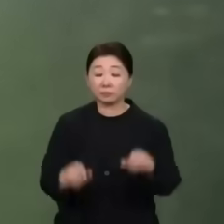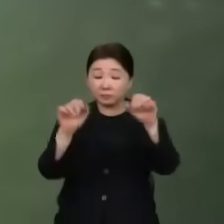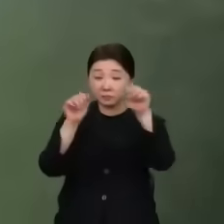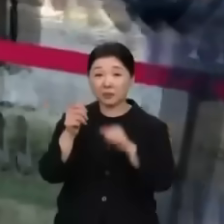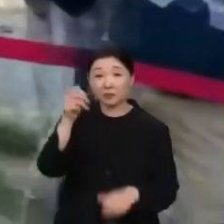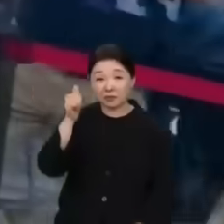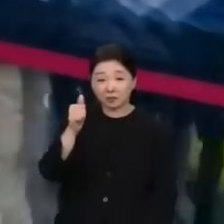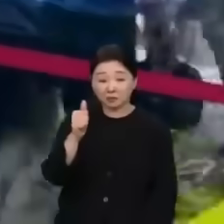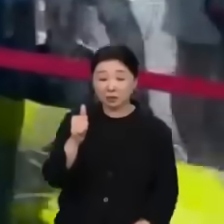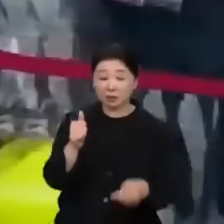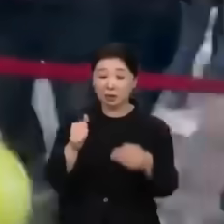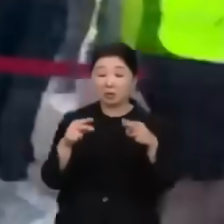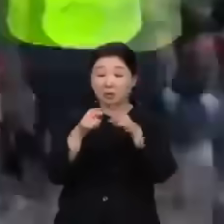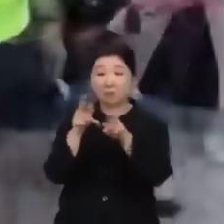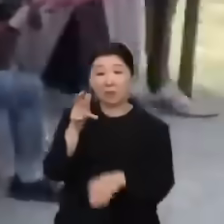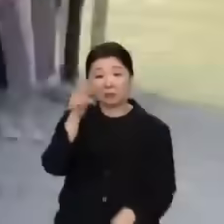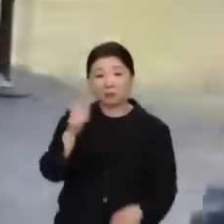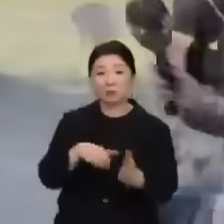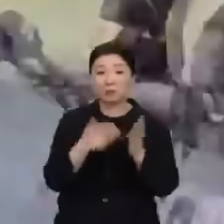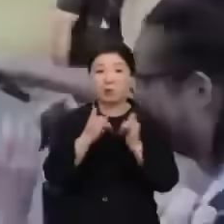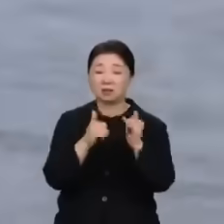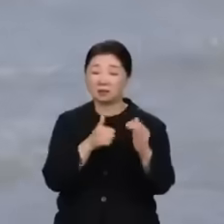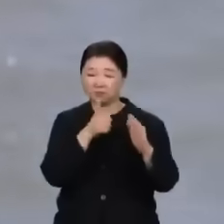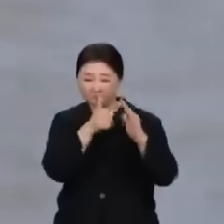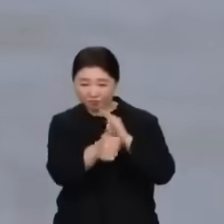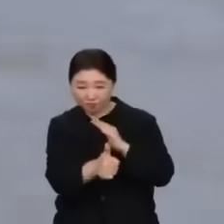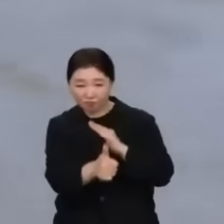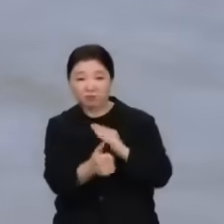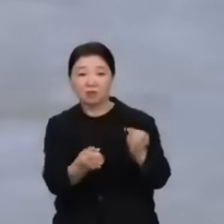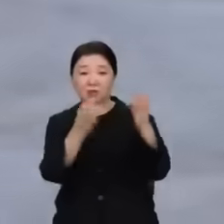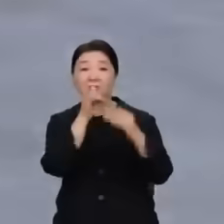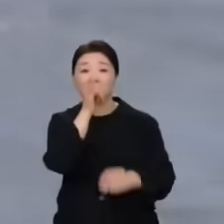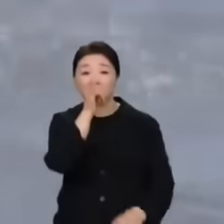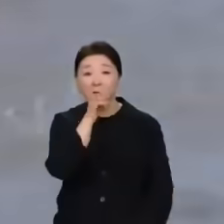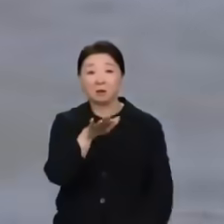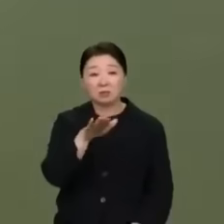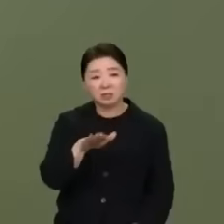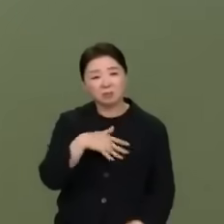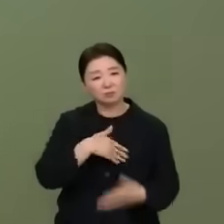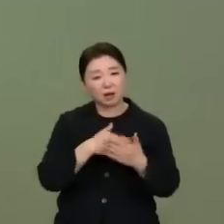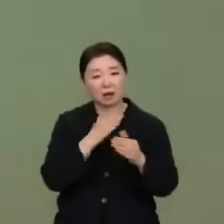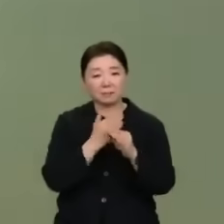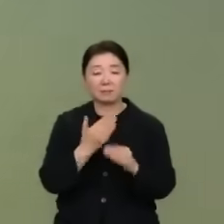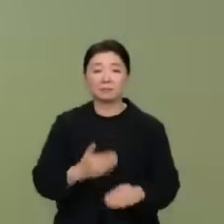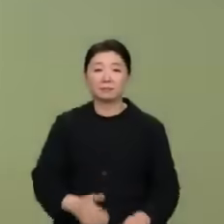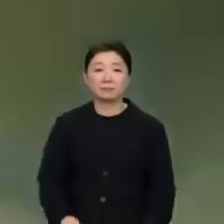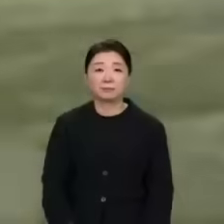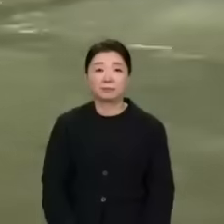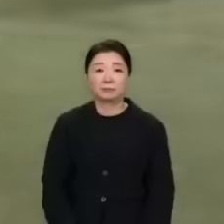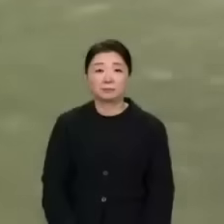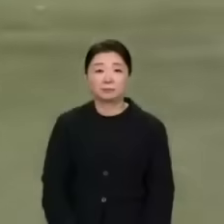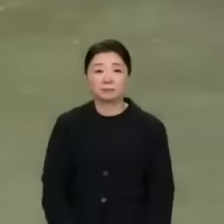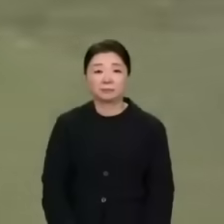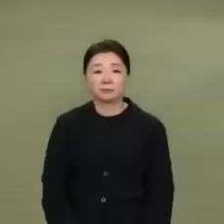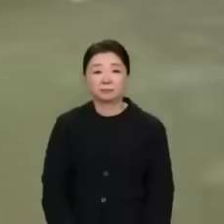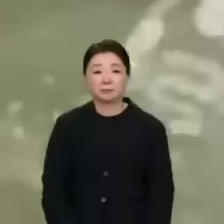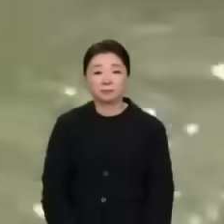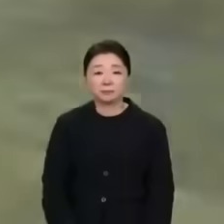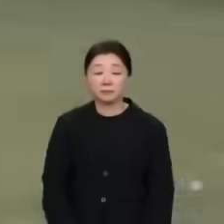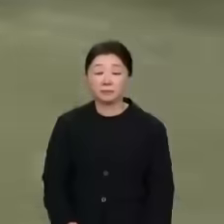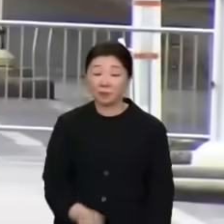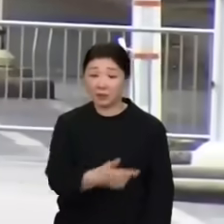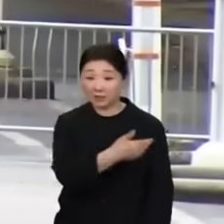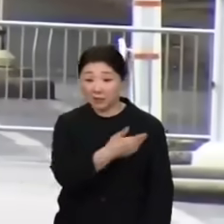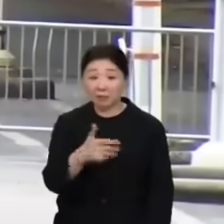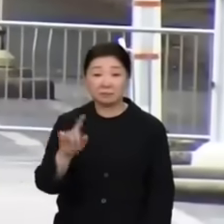체육장관과 파리시장 같은 유명 인사들의 입수 이벤트가 열렸을 뿐 아직도 불안감은 가시지 않았습니다. 게다가